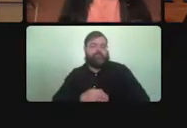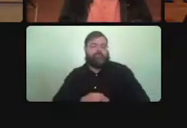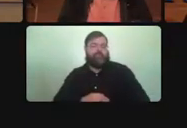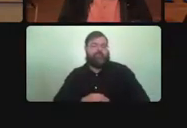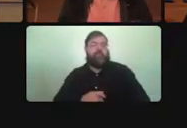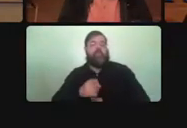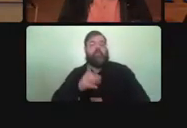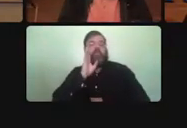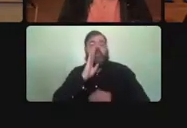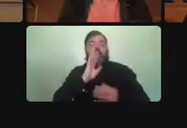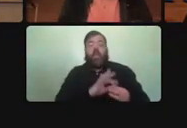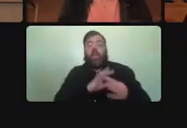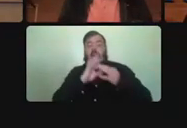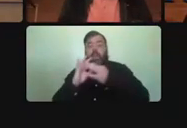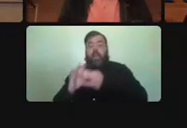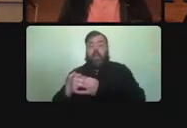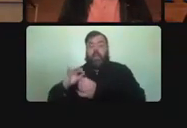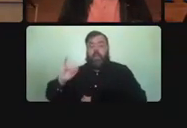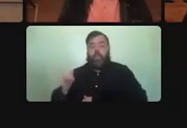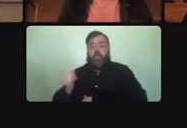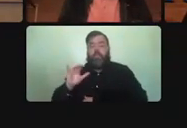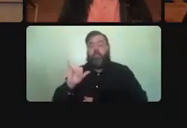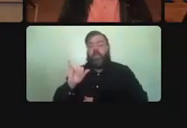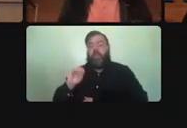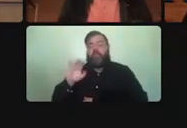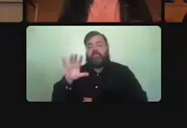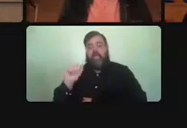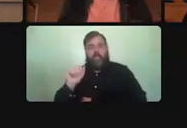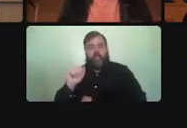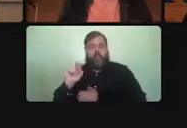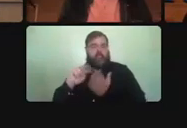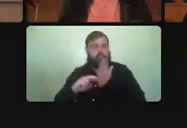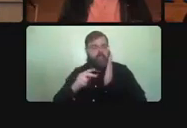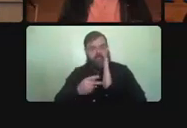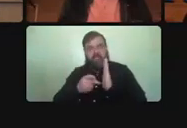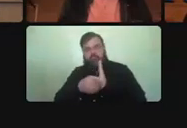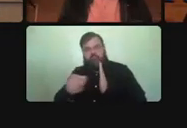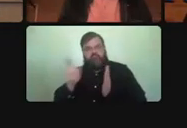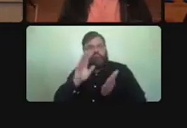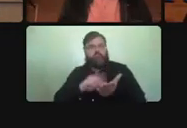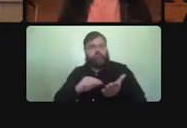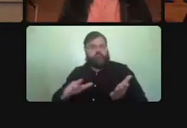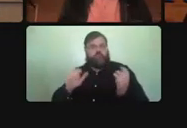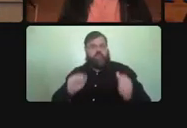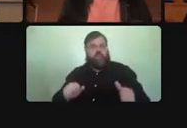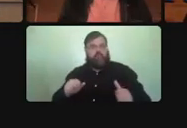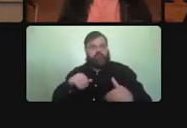kuingilia. Na tunaona kuwa jengo hili